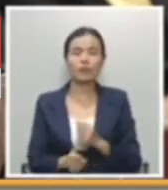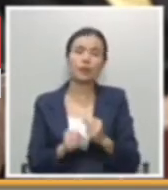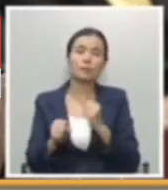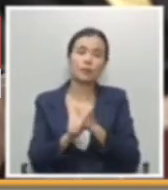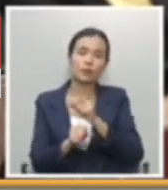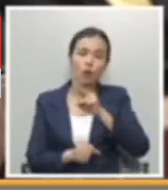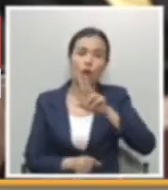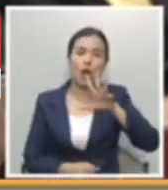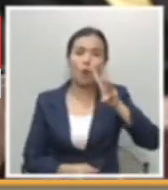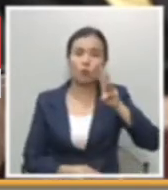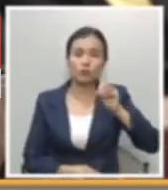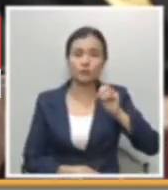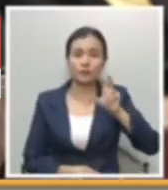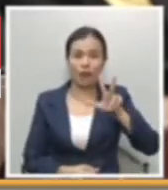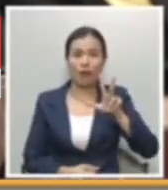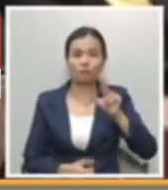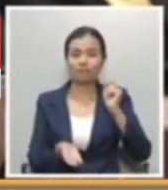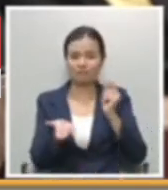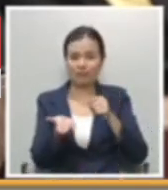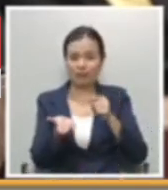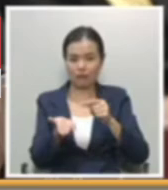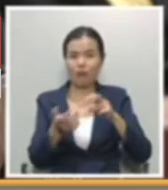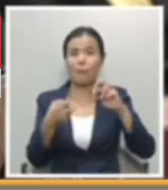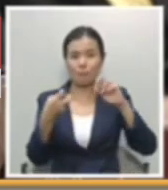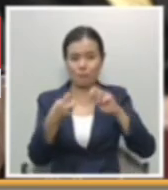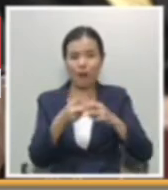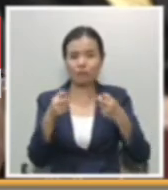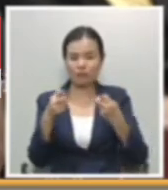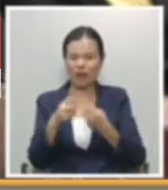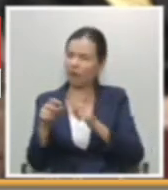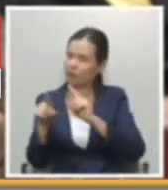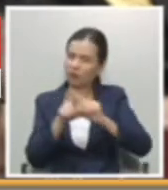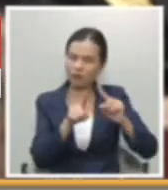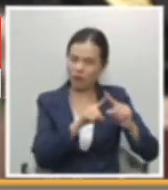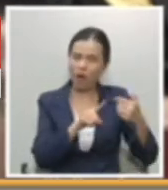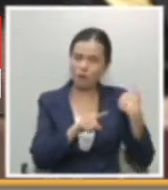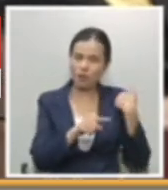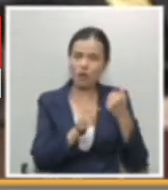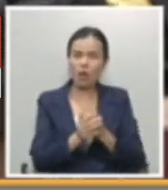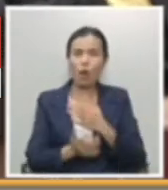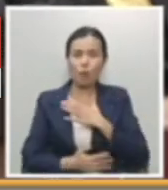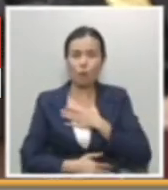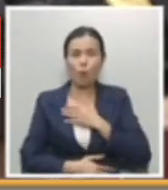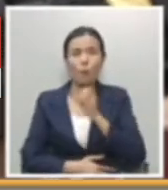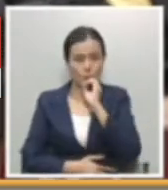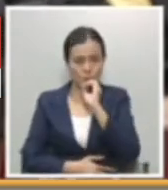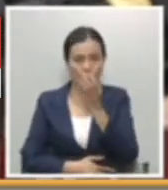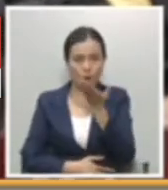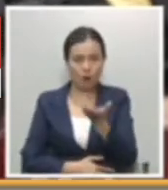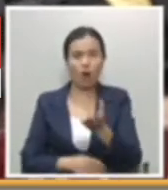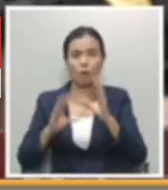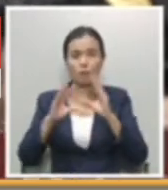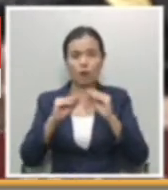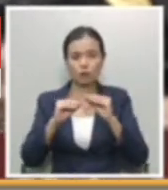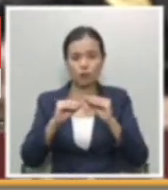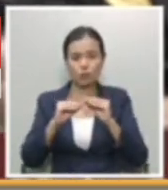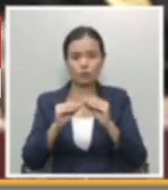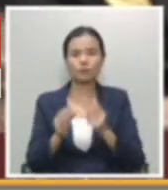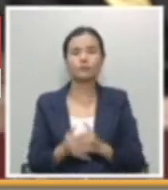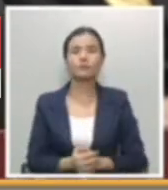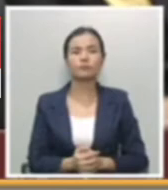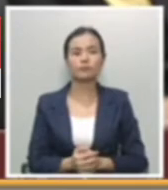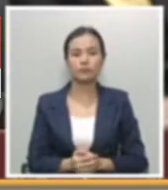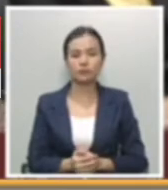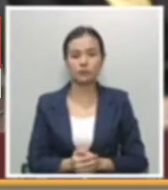นี้ฉบับนี้มีปัญหาหลายปัญหาซึ่งกับผมจะขอเรียนต่อที่ประชุมต่อท่านประธานดังนี้ครับว่